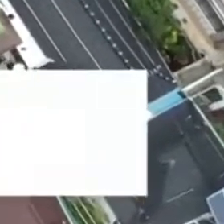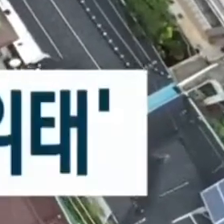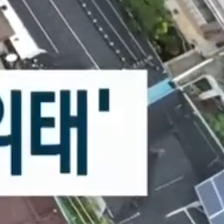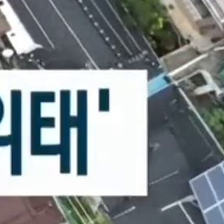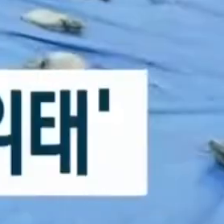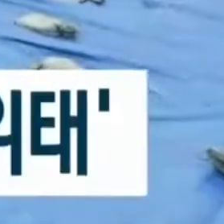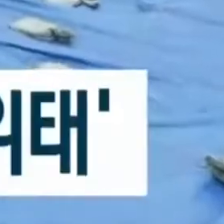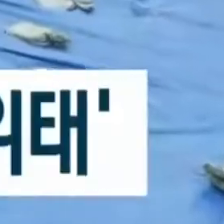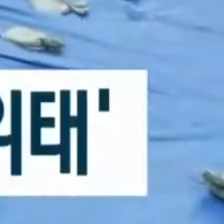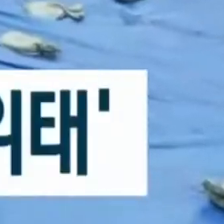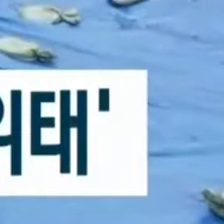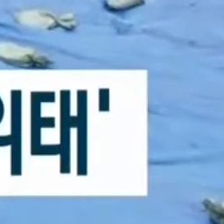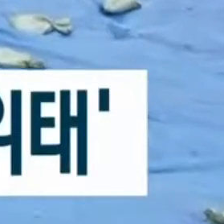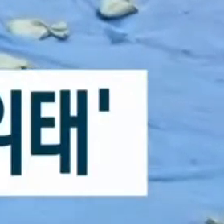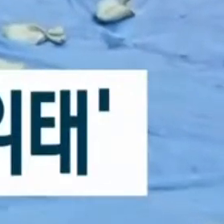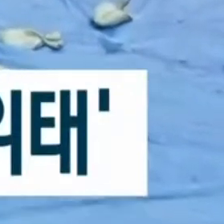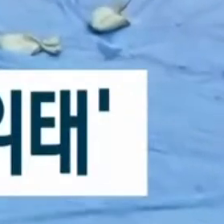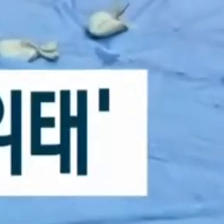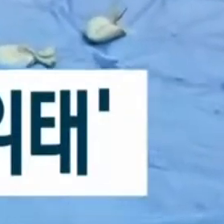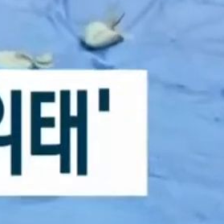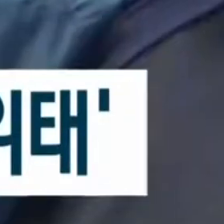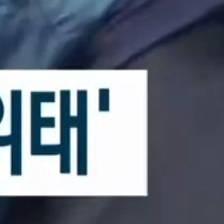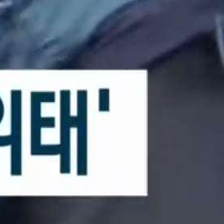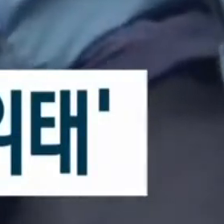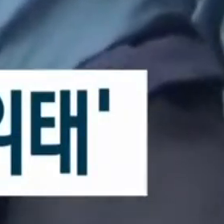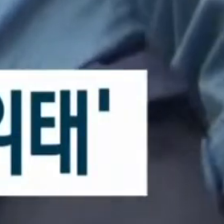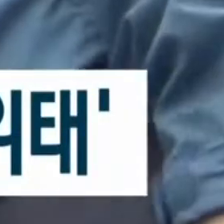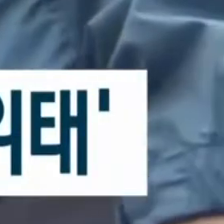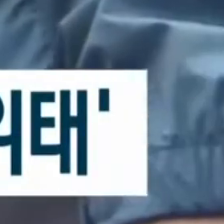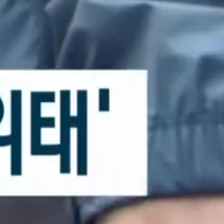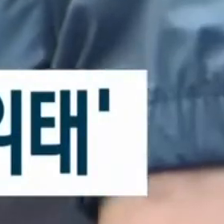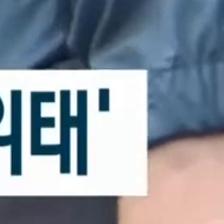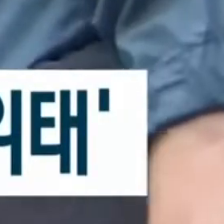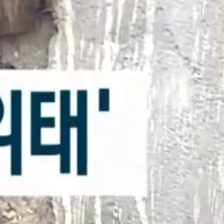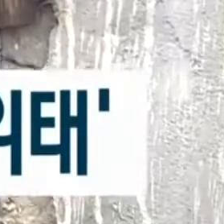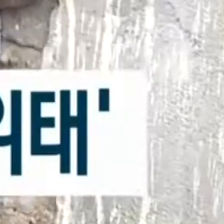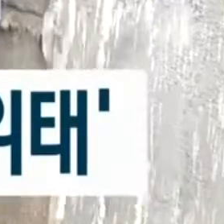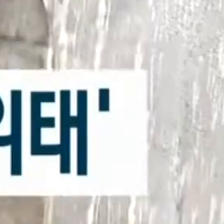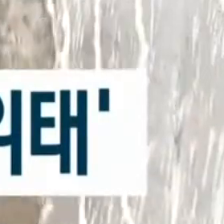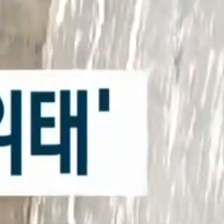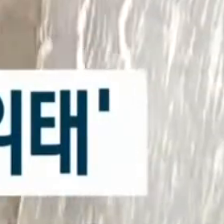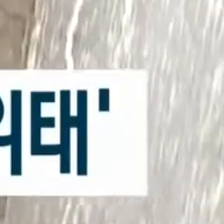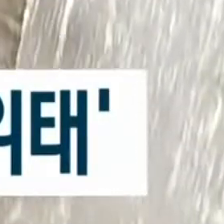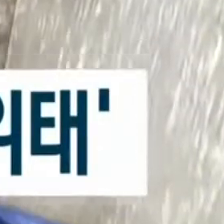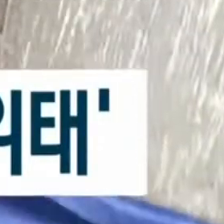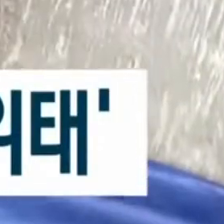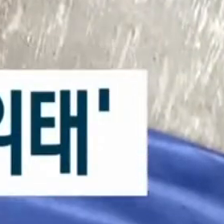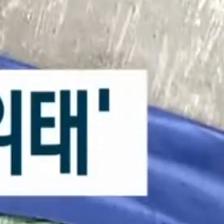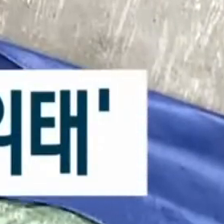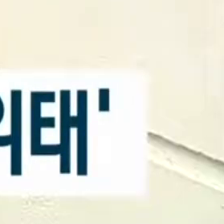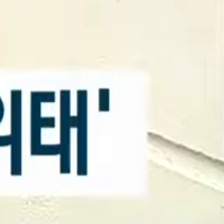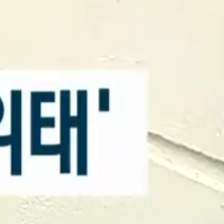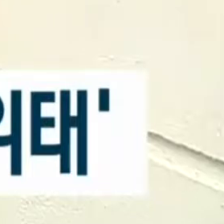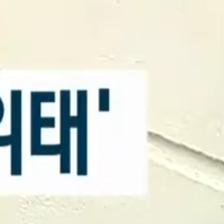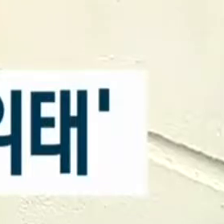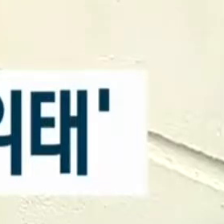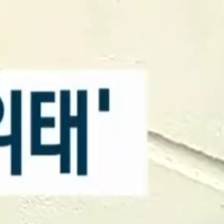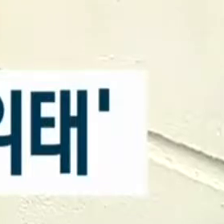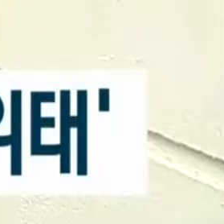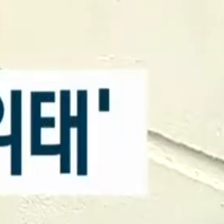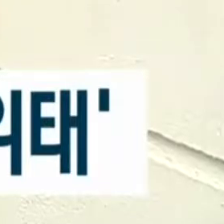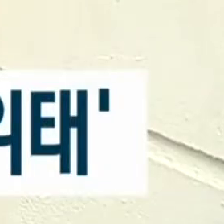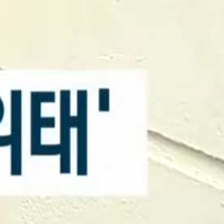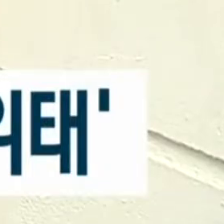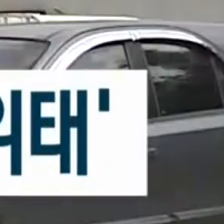광주동구청 자원순환센터 공사 현장과 맞붙은 주택들의 벽면과 바닥 곳곳에 심한 균열이 발생했습니다. 주민들은 기존 건물